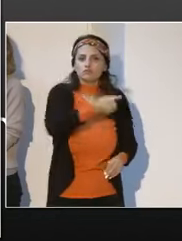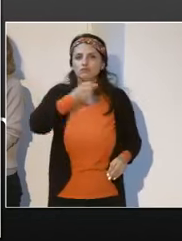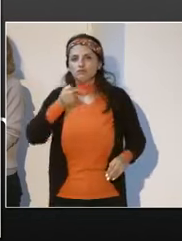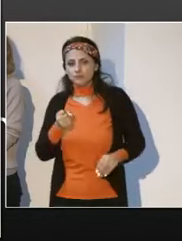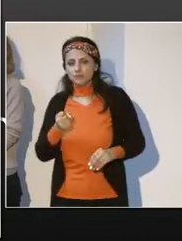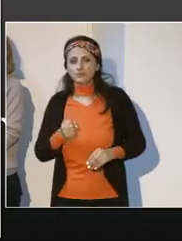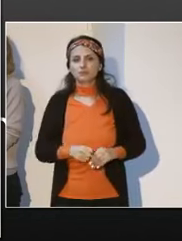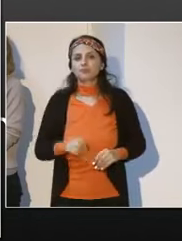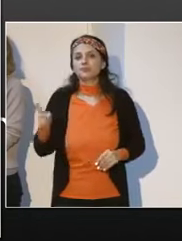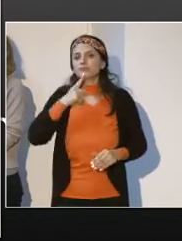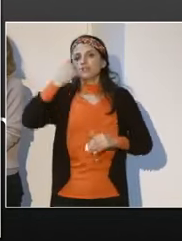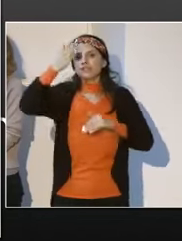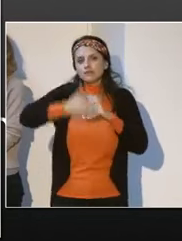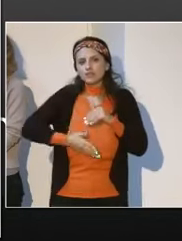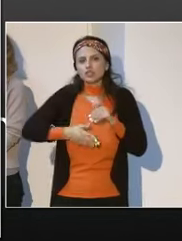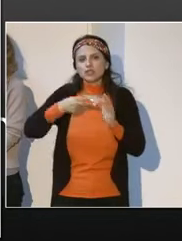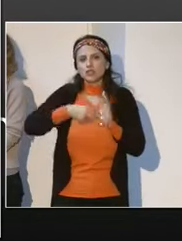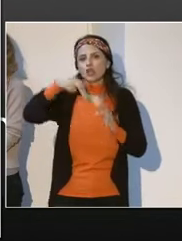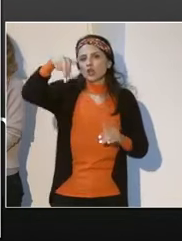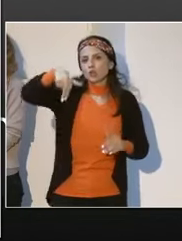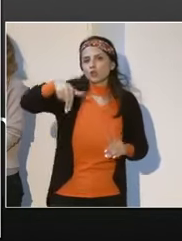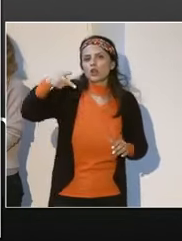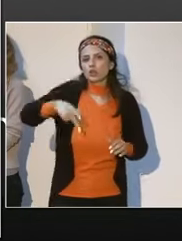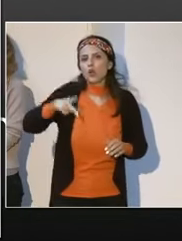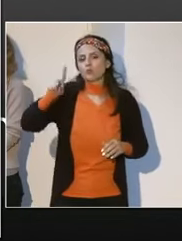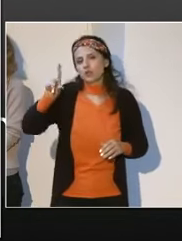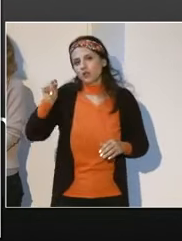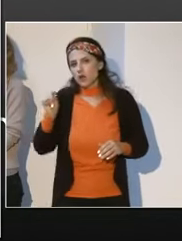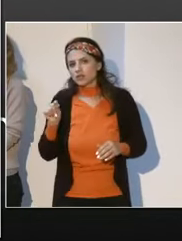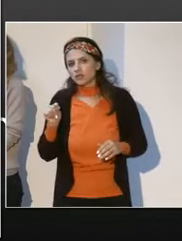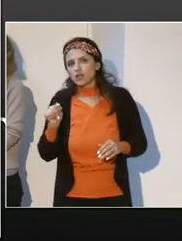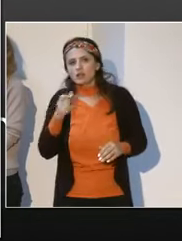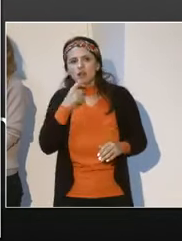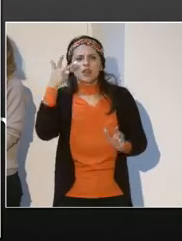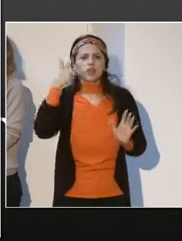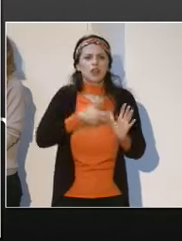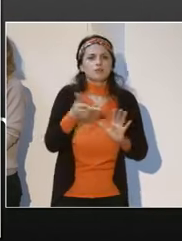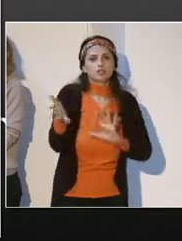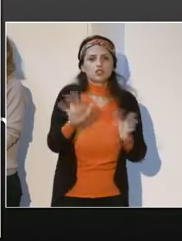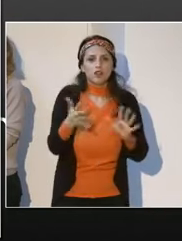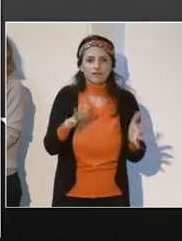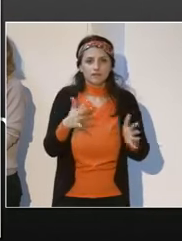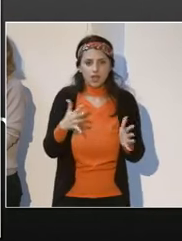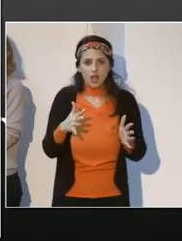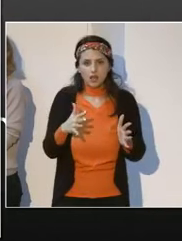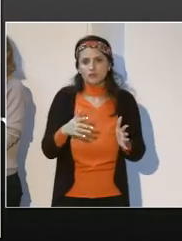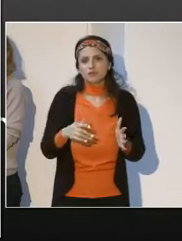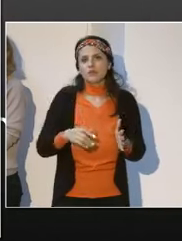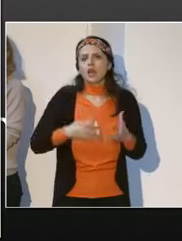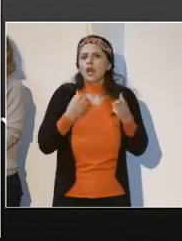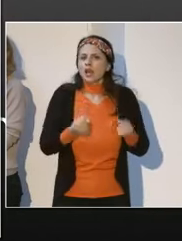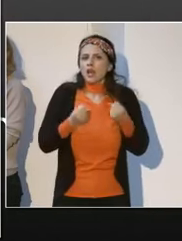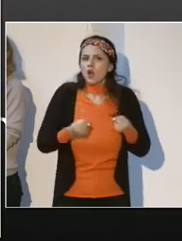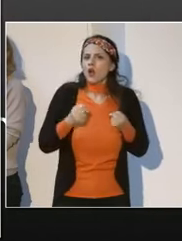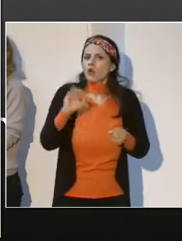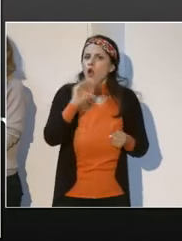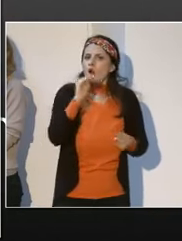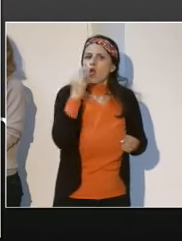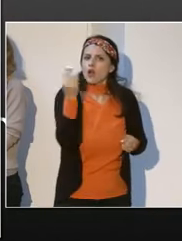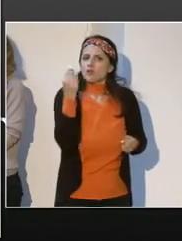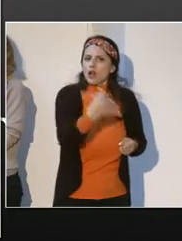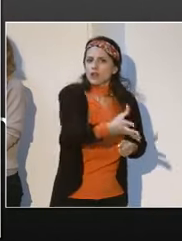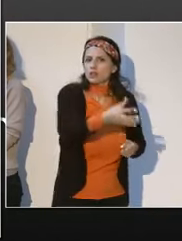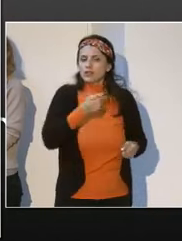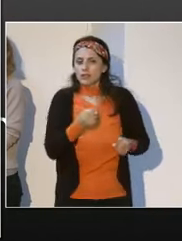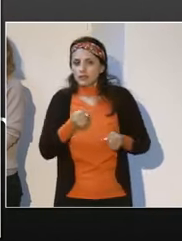2020 figura un sistem 3000 si ceva de copii adoptabili până la finalul lunii septembrie cand am demarat în forță